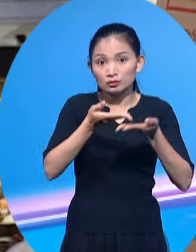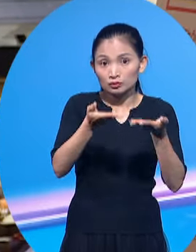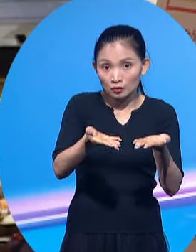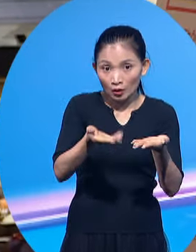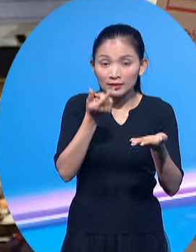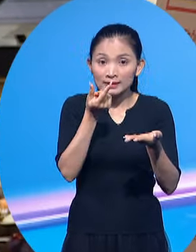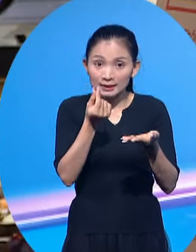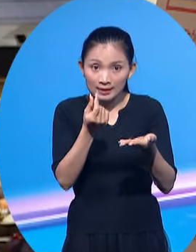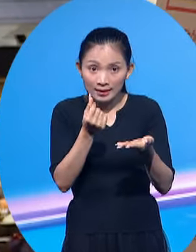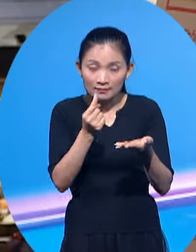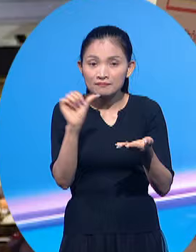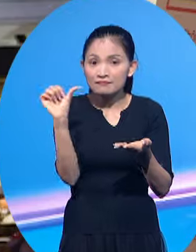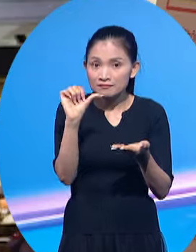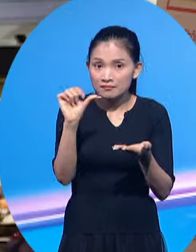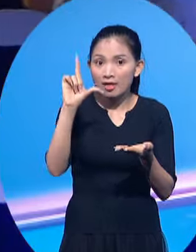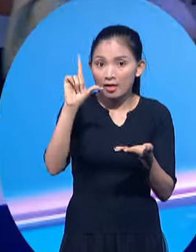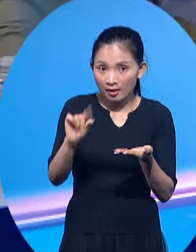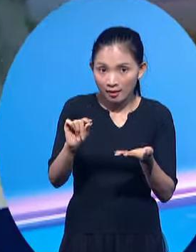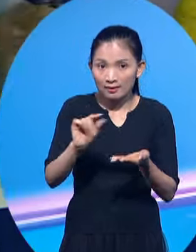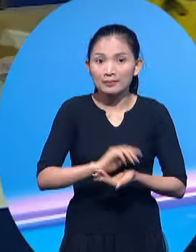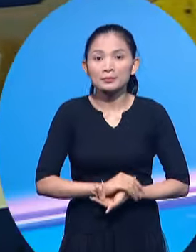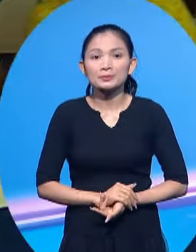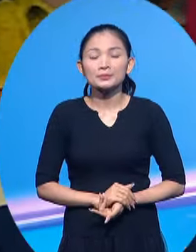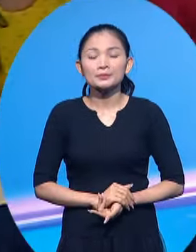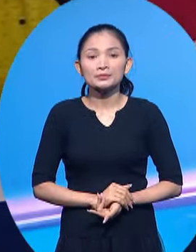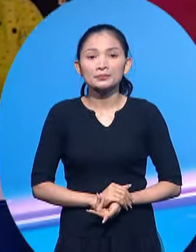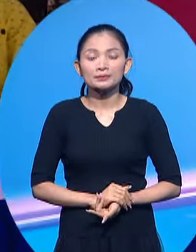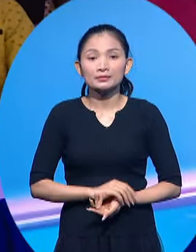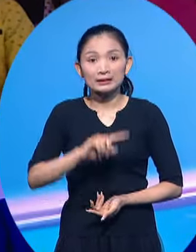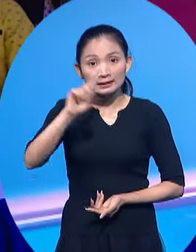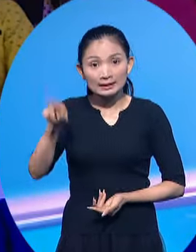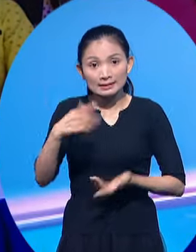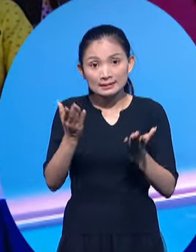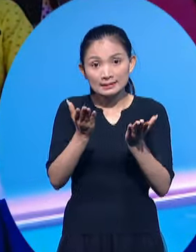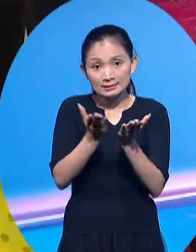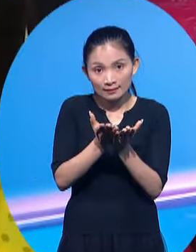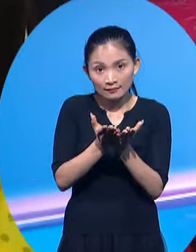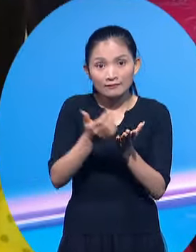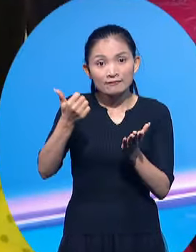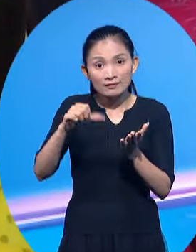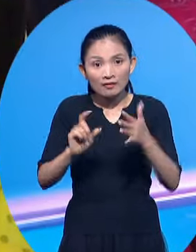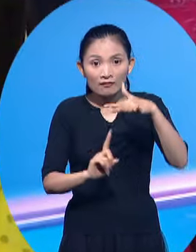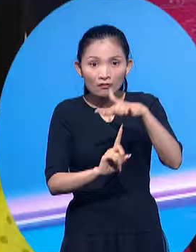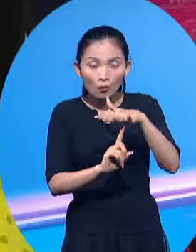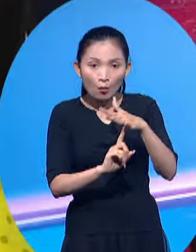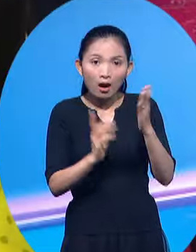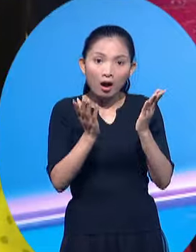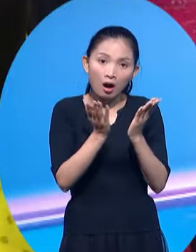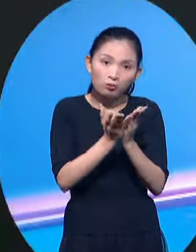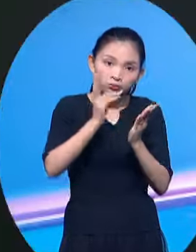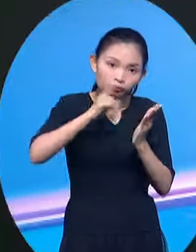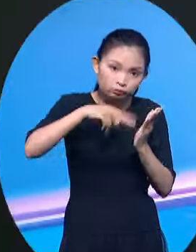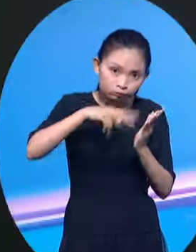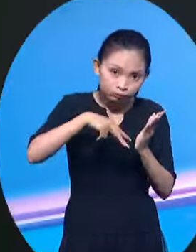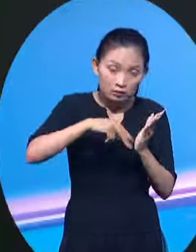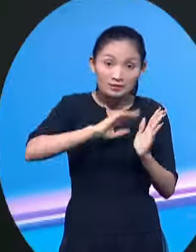thành nó hợp lý với các em học sinh. Ngay trong Ngày sách và văn hóa đọc Việt Nam năm nay, thành phố Hồ Chí Minh chính thức giới thiệu nhà nghiên cứu